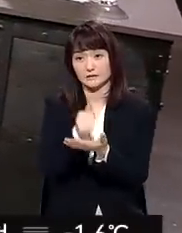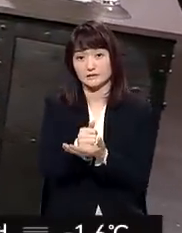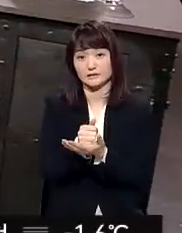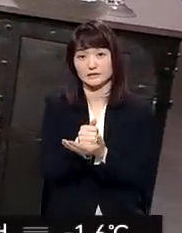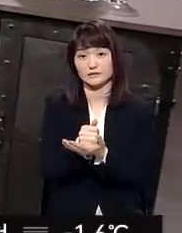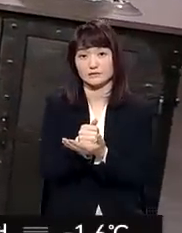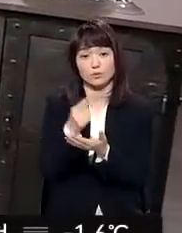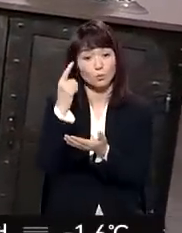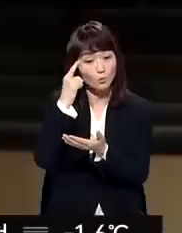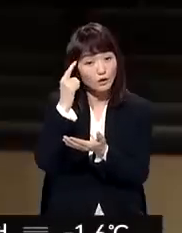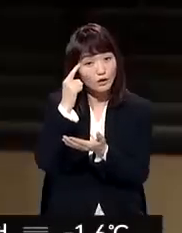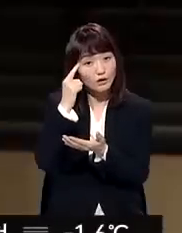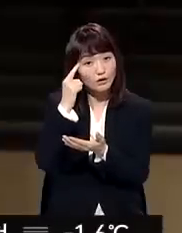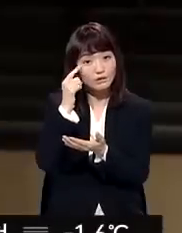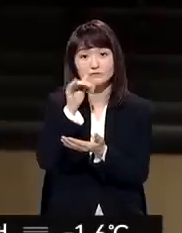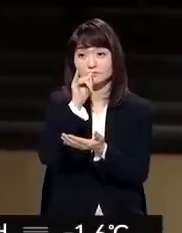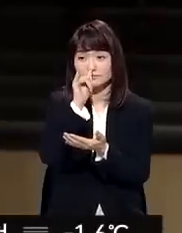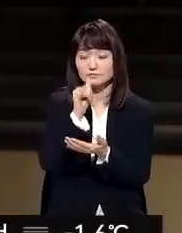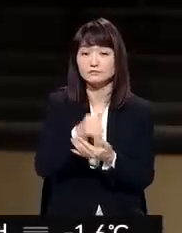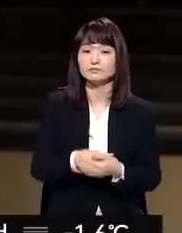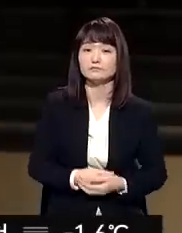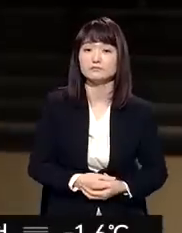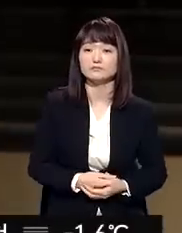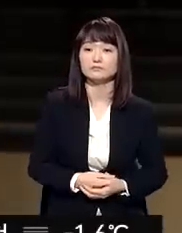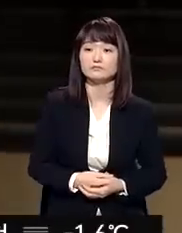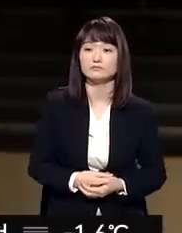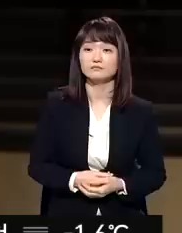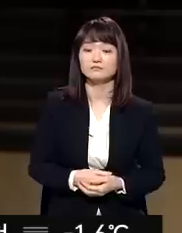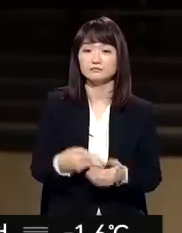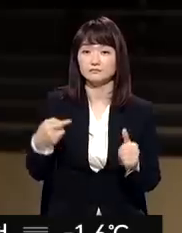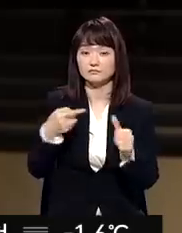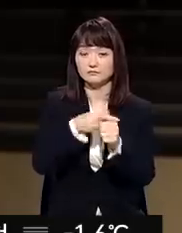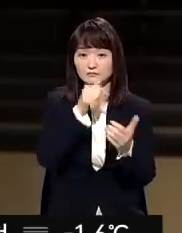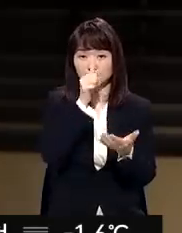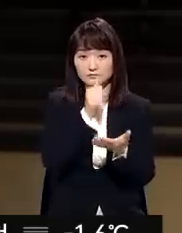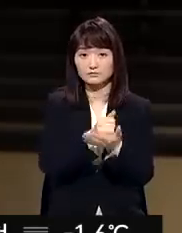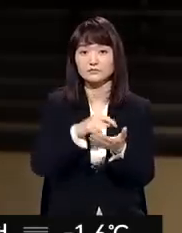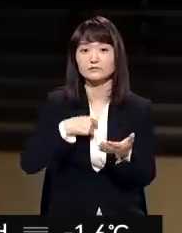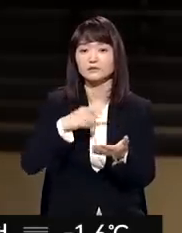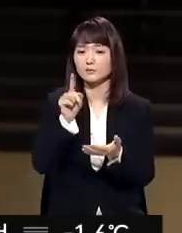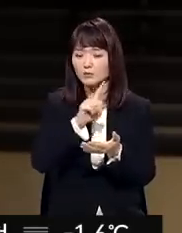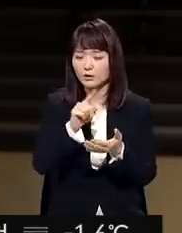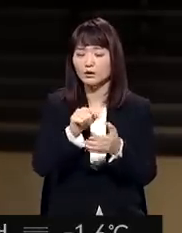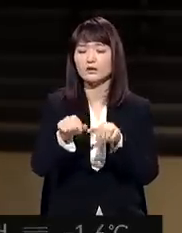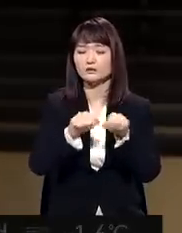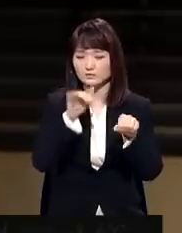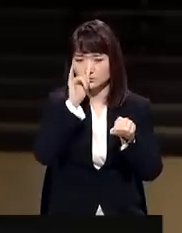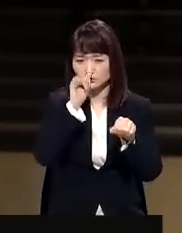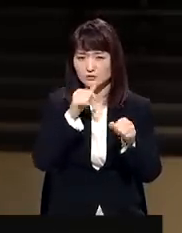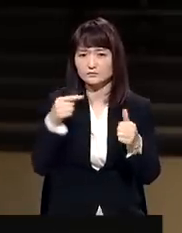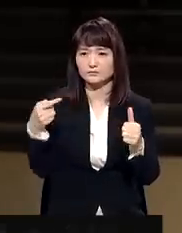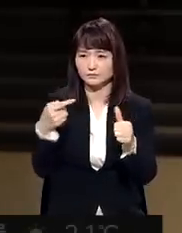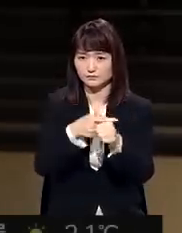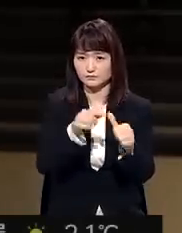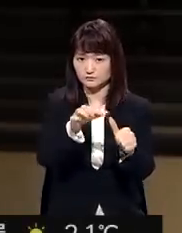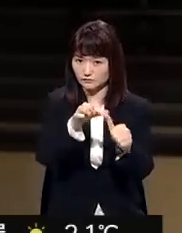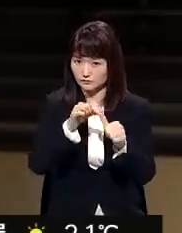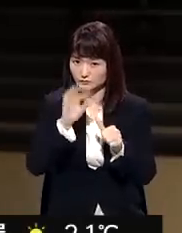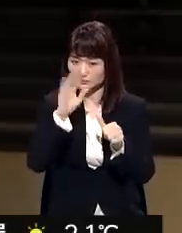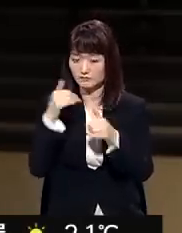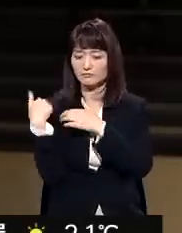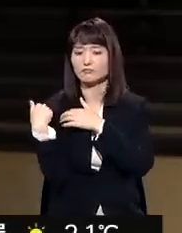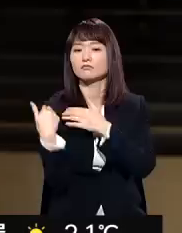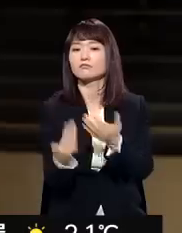살인죄냐고 생각할 분도 있을 건데요 살인죄는 자기 뭘함으로써 살인도 할 수 있지만 구조를 안함으로써